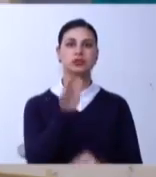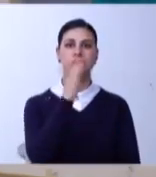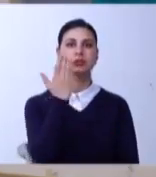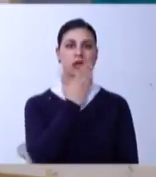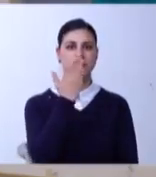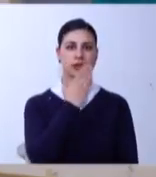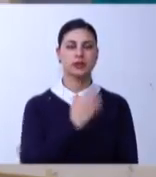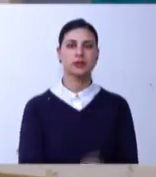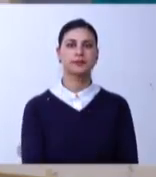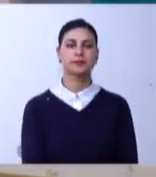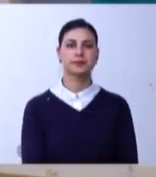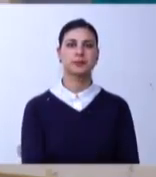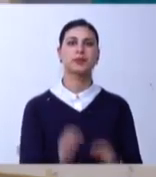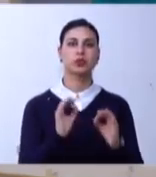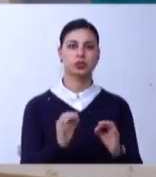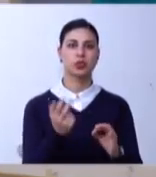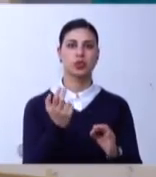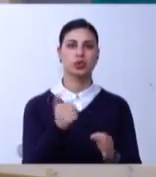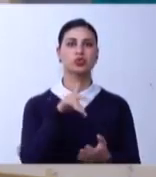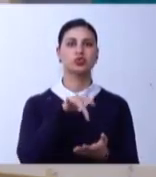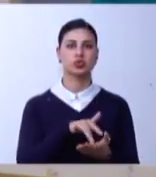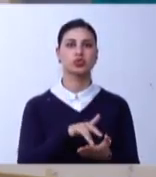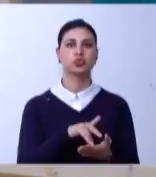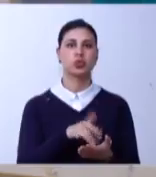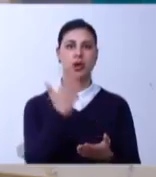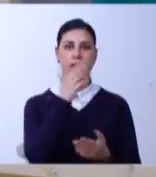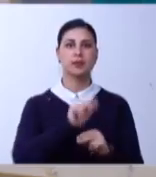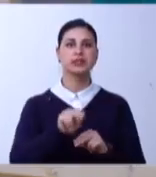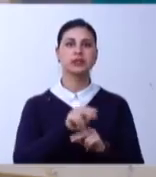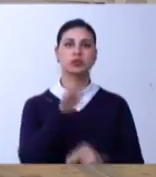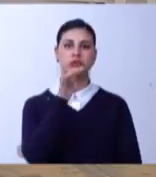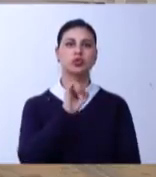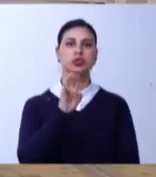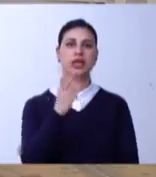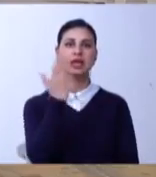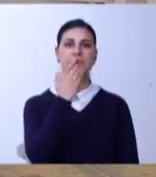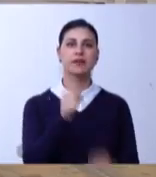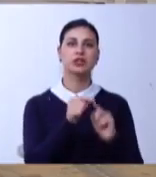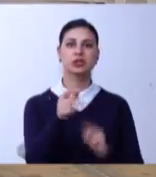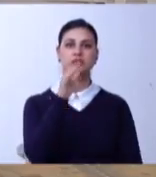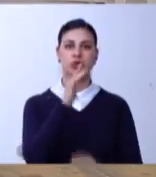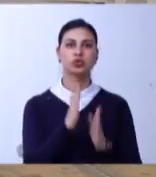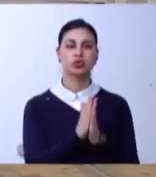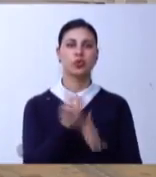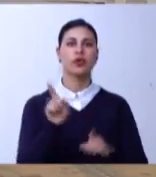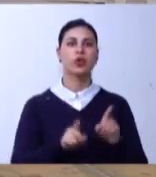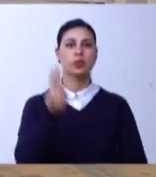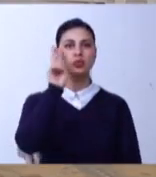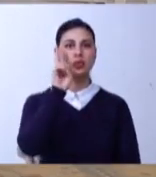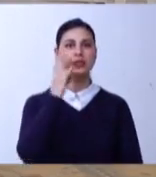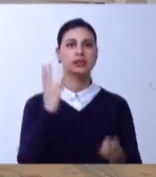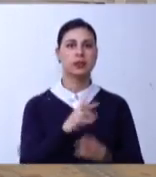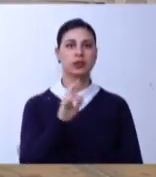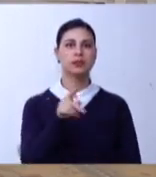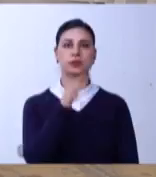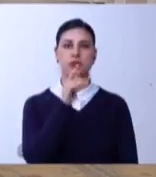თავიდან ნაცილების მიზნით, სწორედაც რომ შუა მეცადინეობის დროს ან გაკვეთილი სულობის დროს ითხოვენ ხოლმე ტუალეტის გამოყენებას და